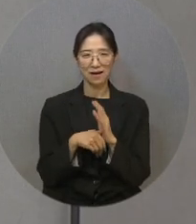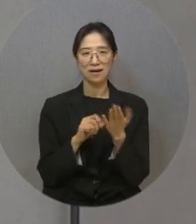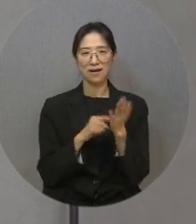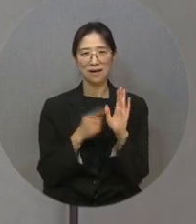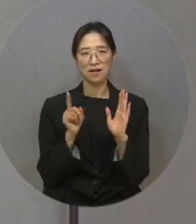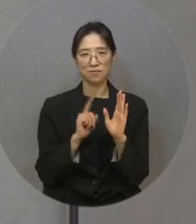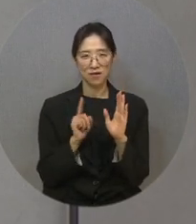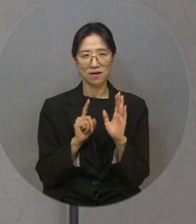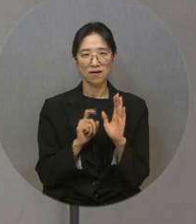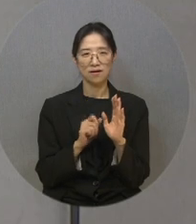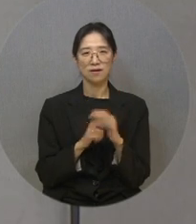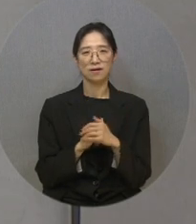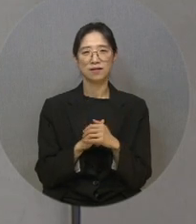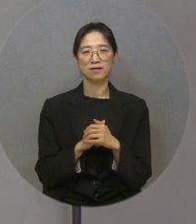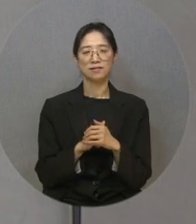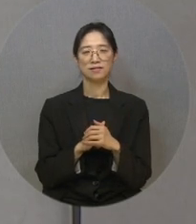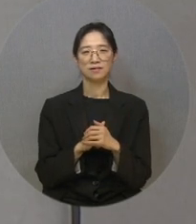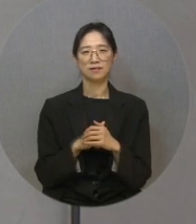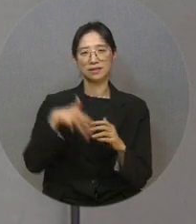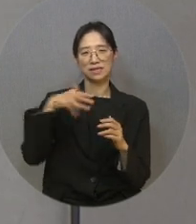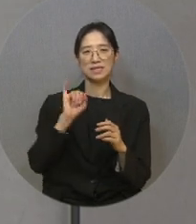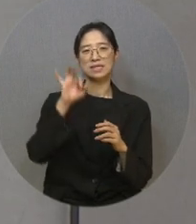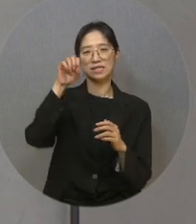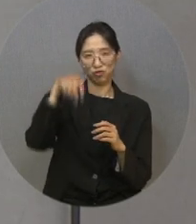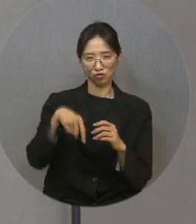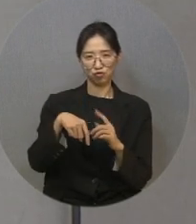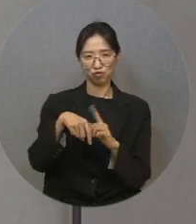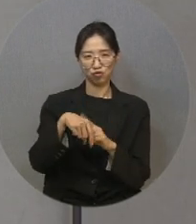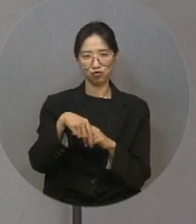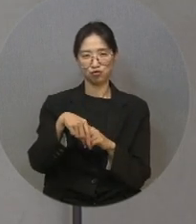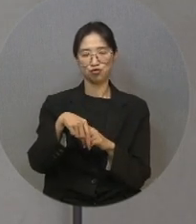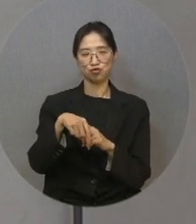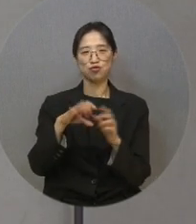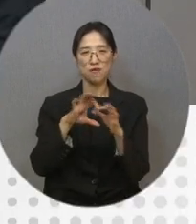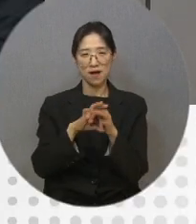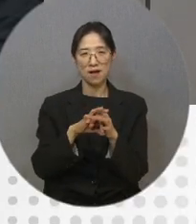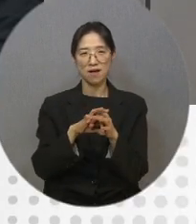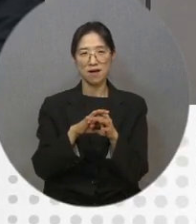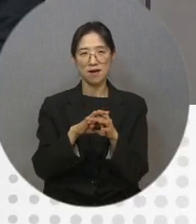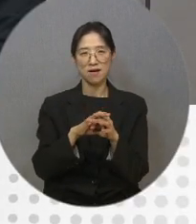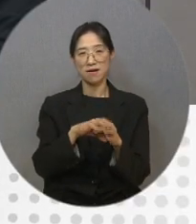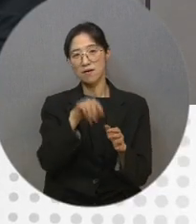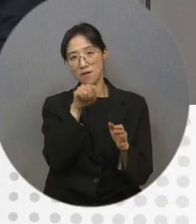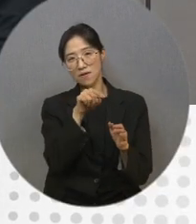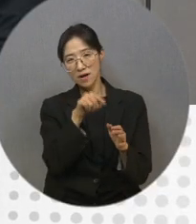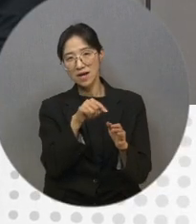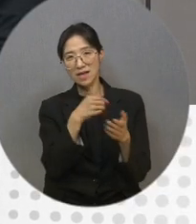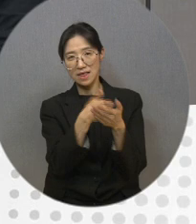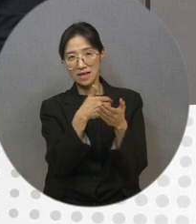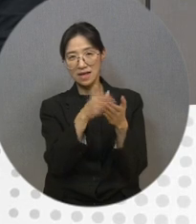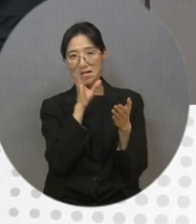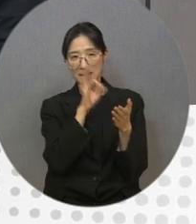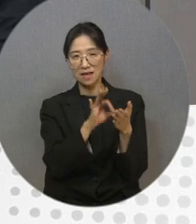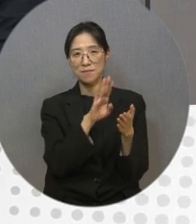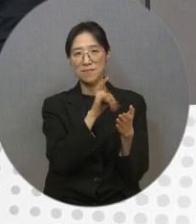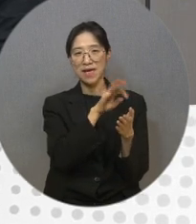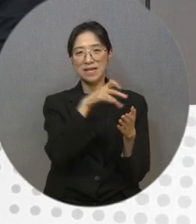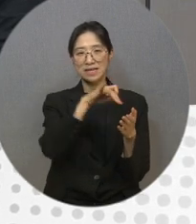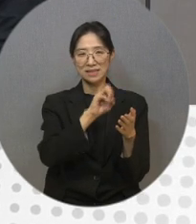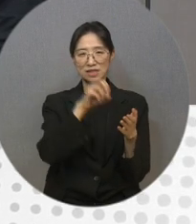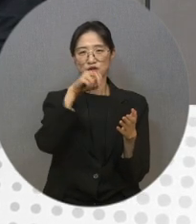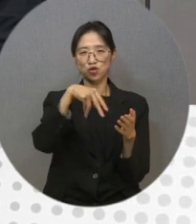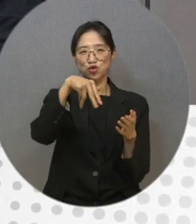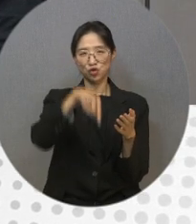나왔던 게 이제 그 치우의 이제 여기에 보면 이게 베이징이고 유주고 이